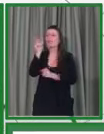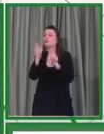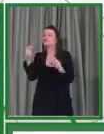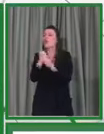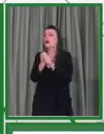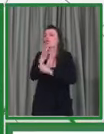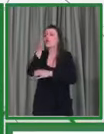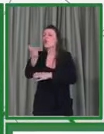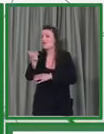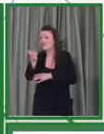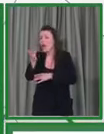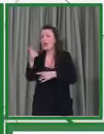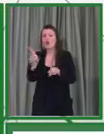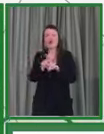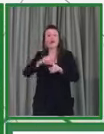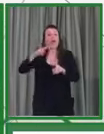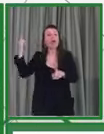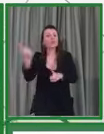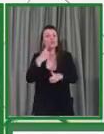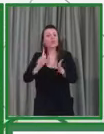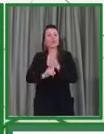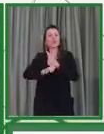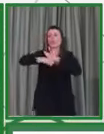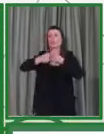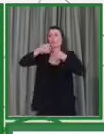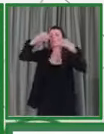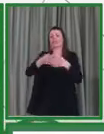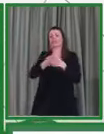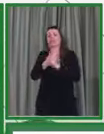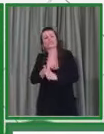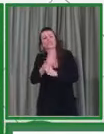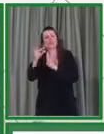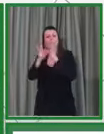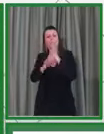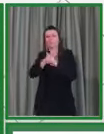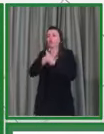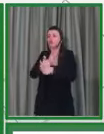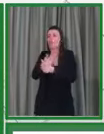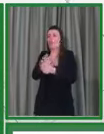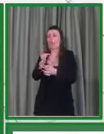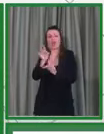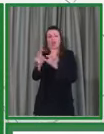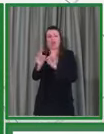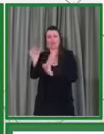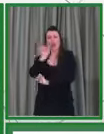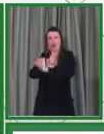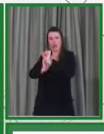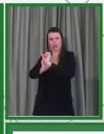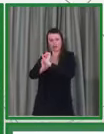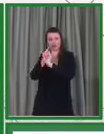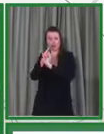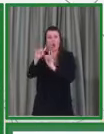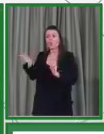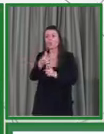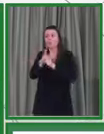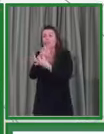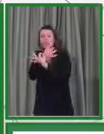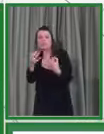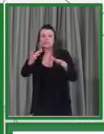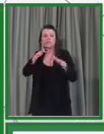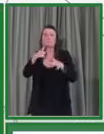o non tutti sono così scrupolosi nel nell'adottare le misure anti contagio quindi cresce un po però il virus è meno forte